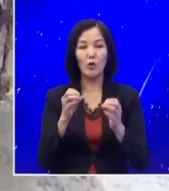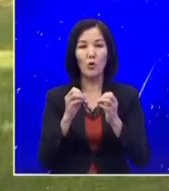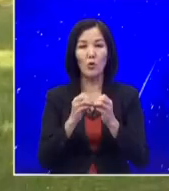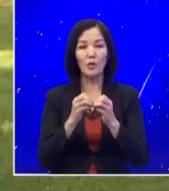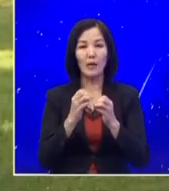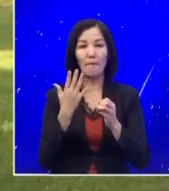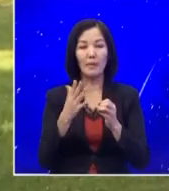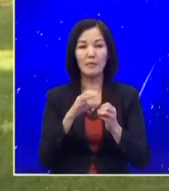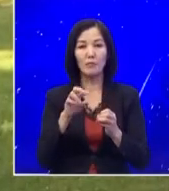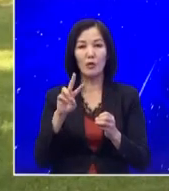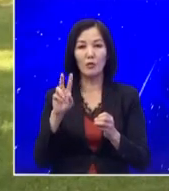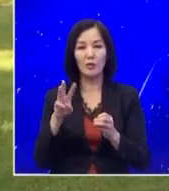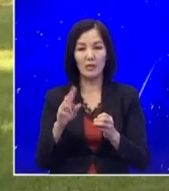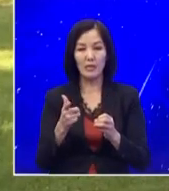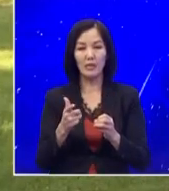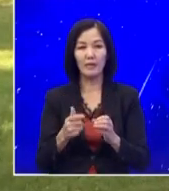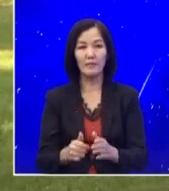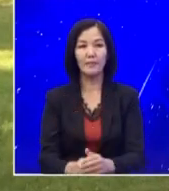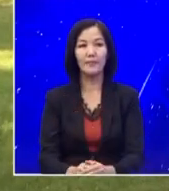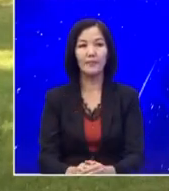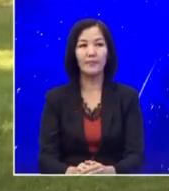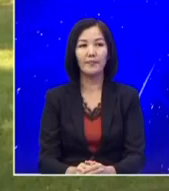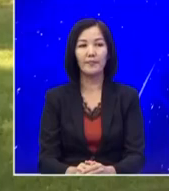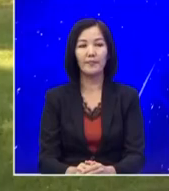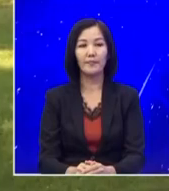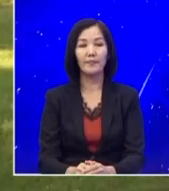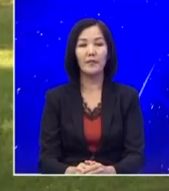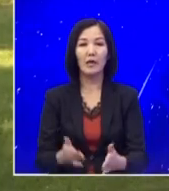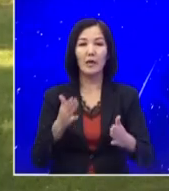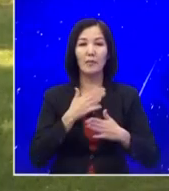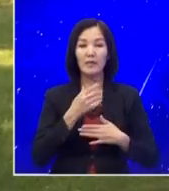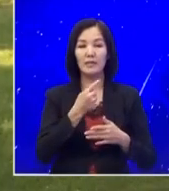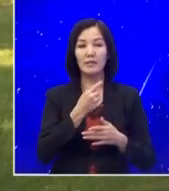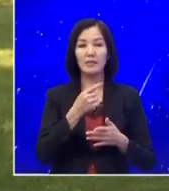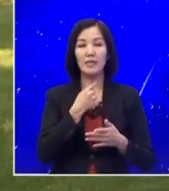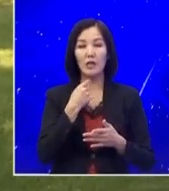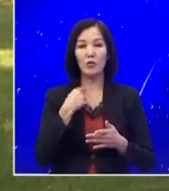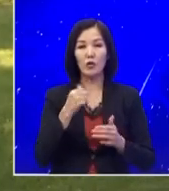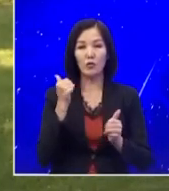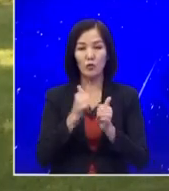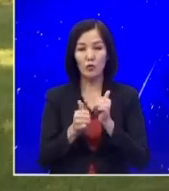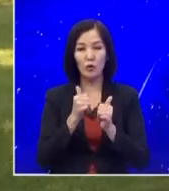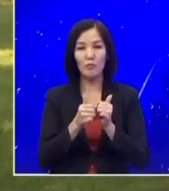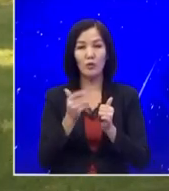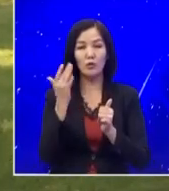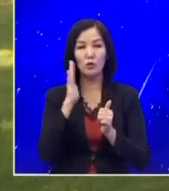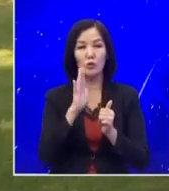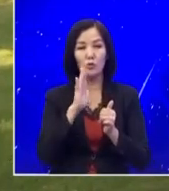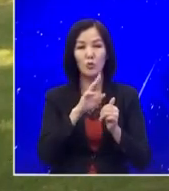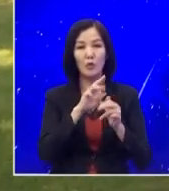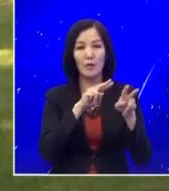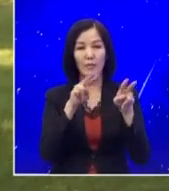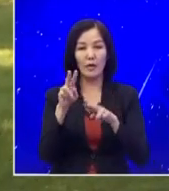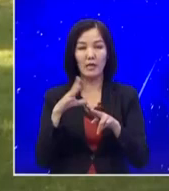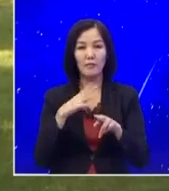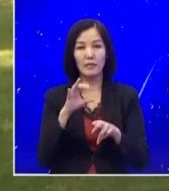құрайды. Делаем сами наблюдение за сетями. Біз қаладағы су құбырларын үнемі өз бақылауымызда ұстаймыз. Сиқымы көшесінің